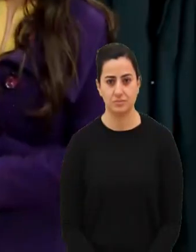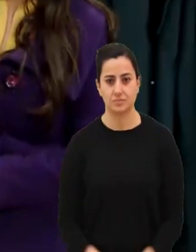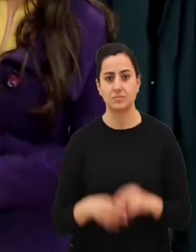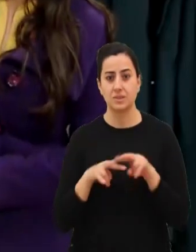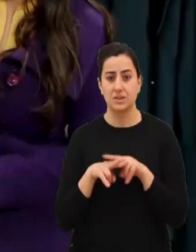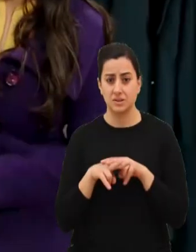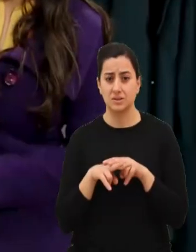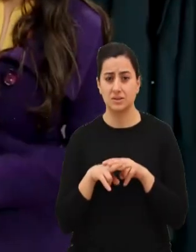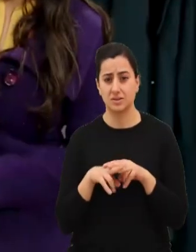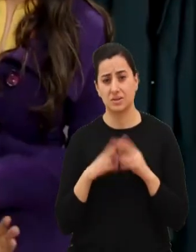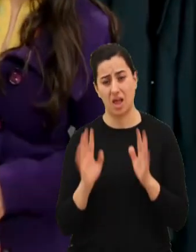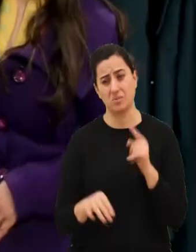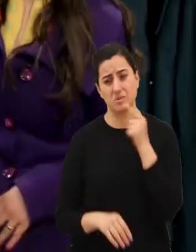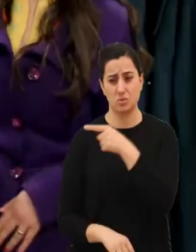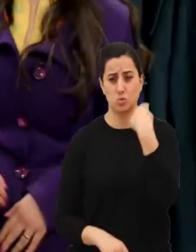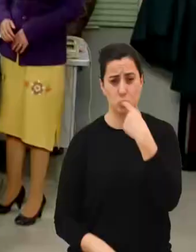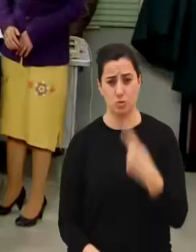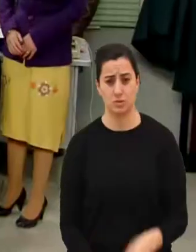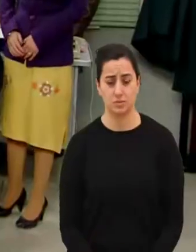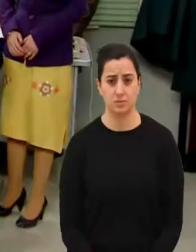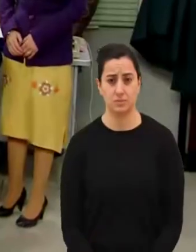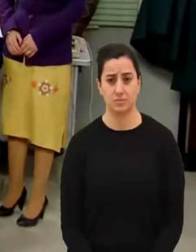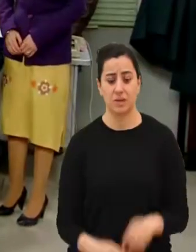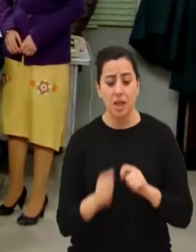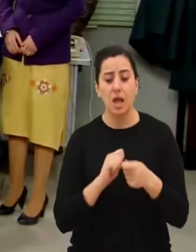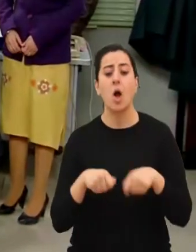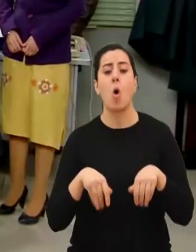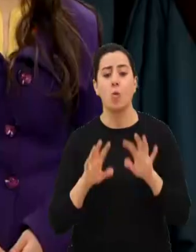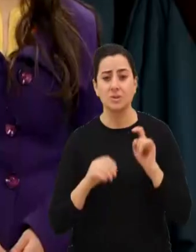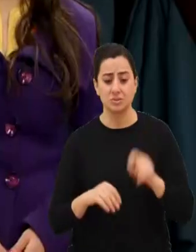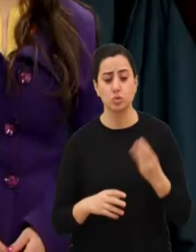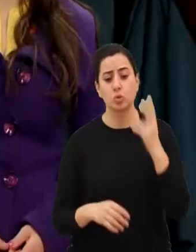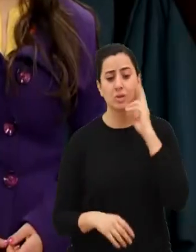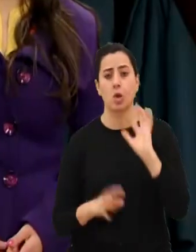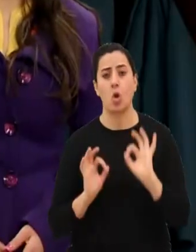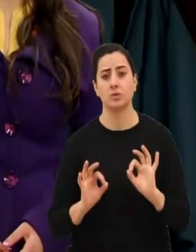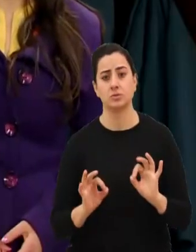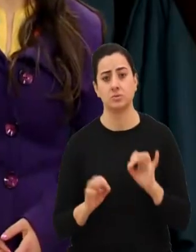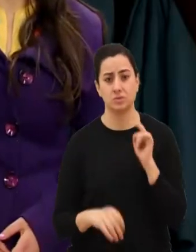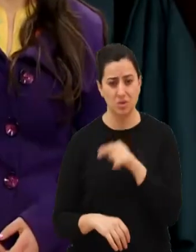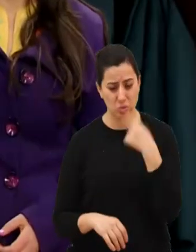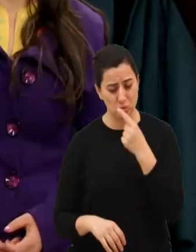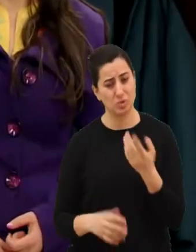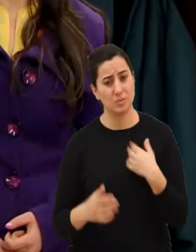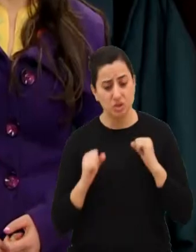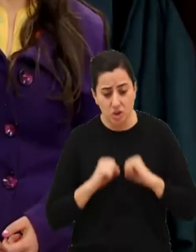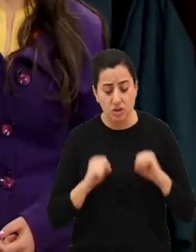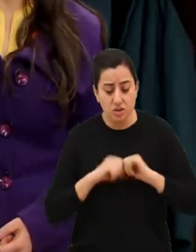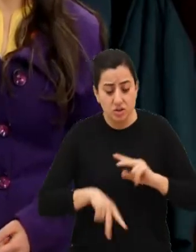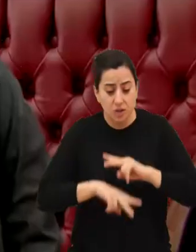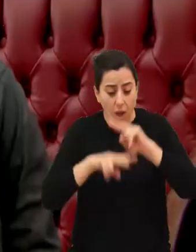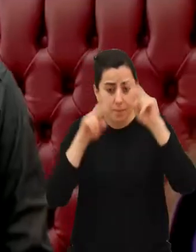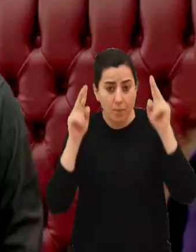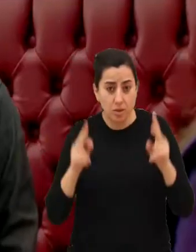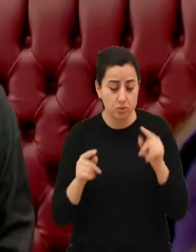Yıldız. Hep senin yüzünden ben. Ya yırtmasan o kuponları şu anda zengindik. Bak. O kadar da çalıştım ya sabahlara